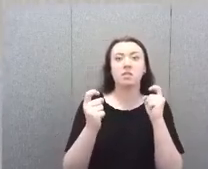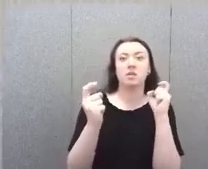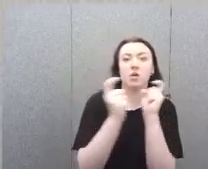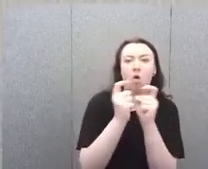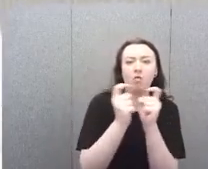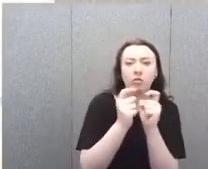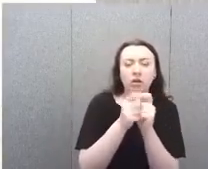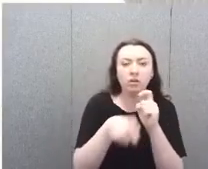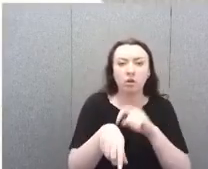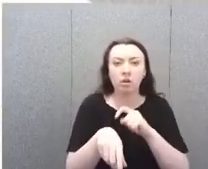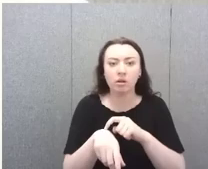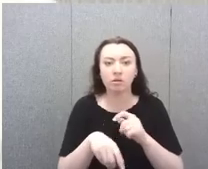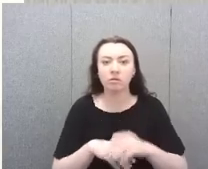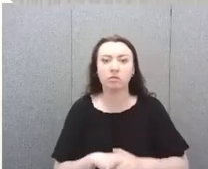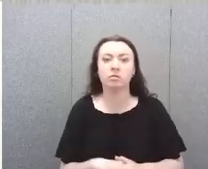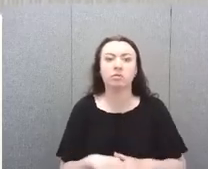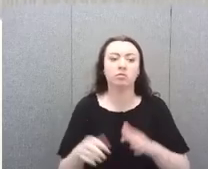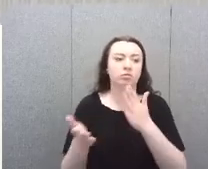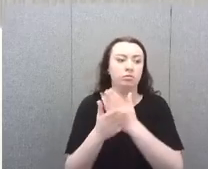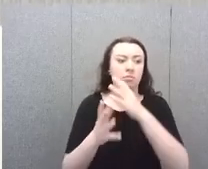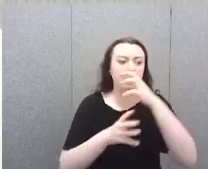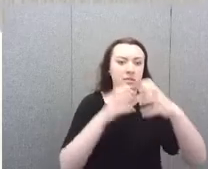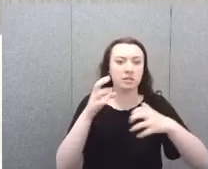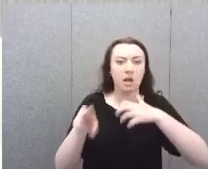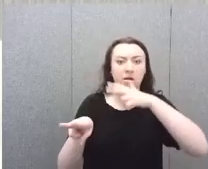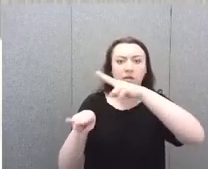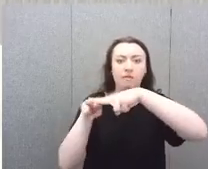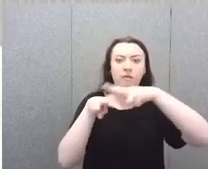пытаются выжить.